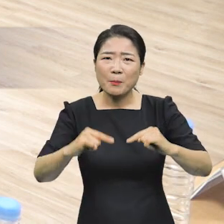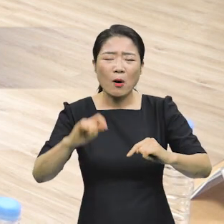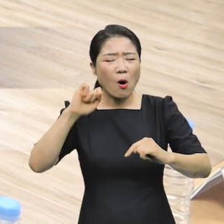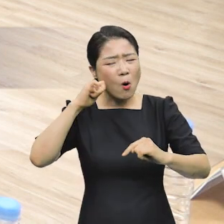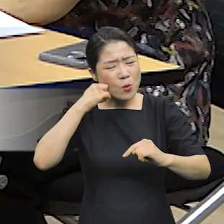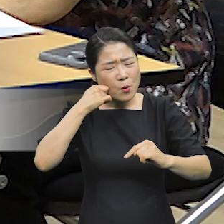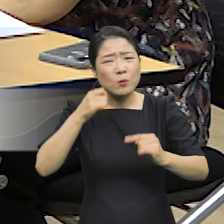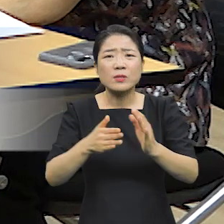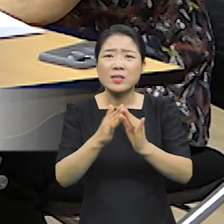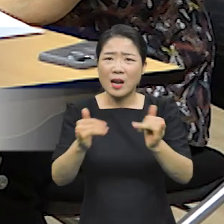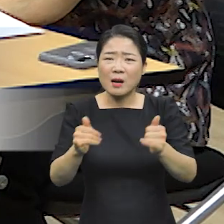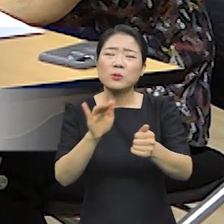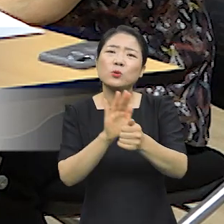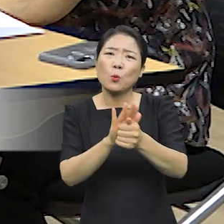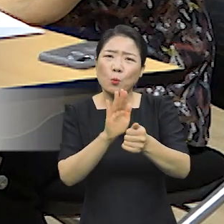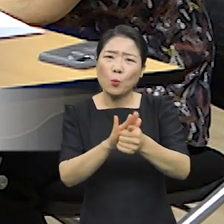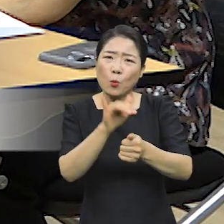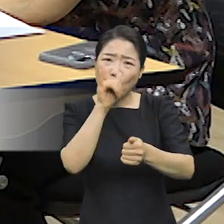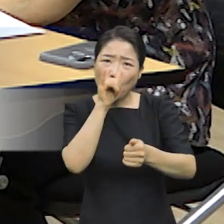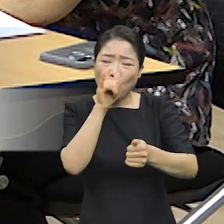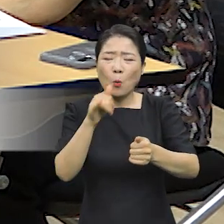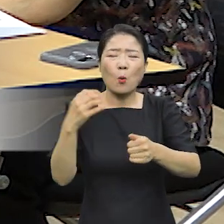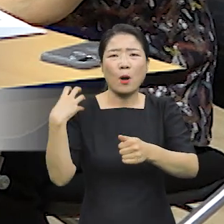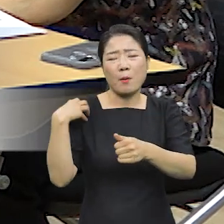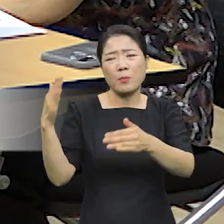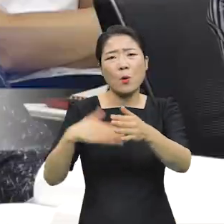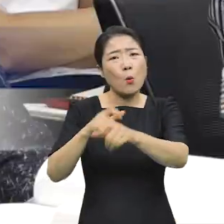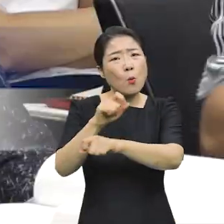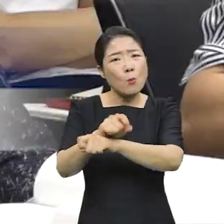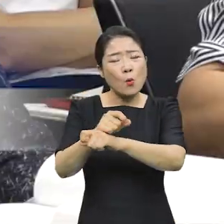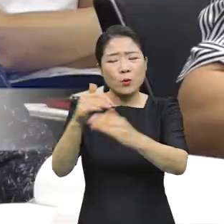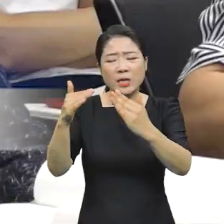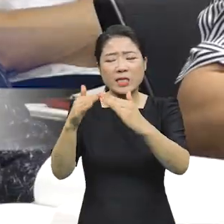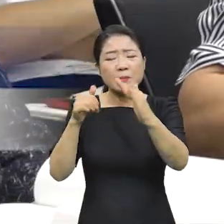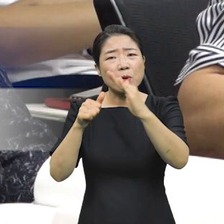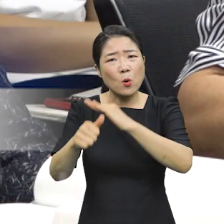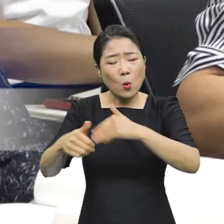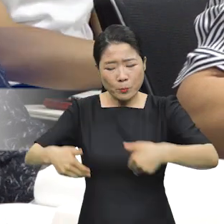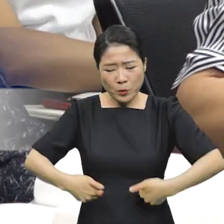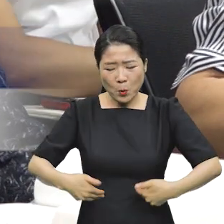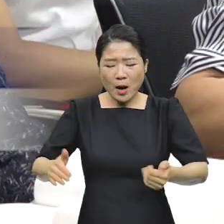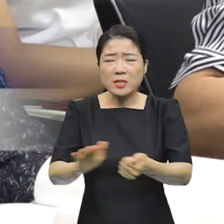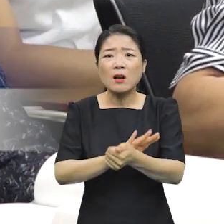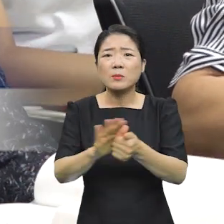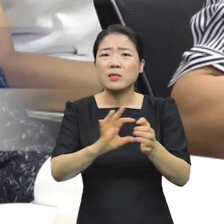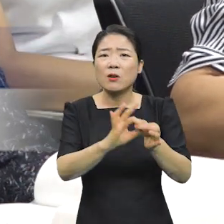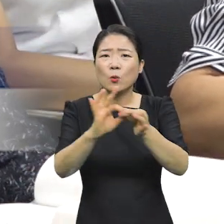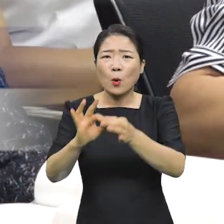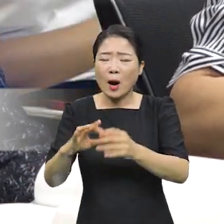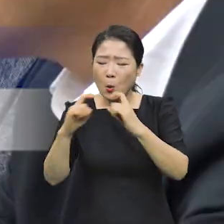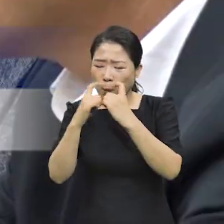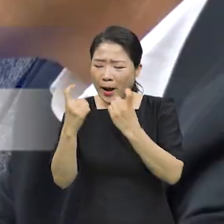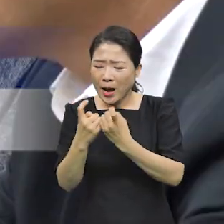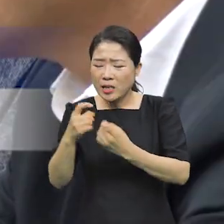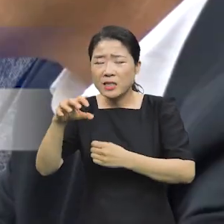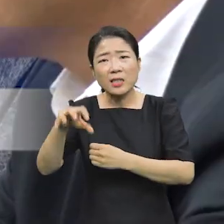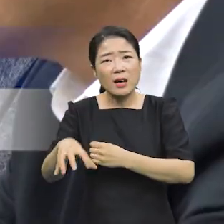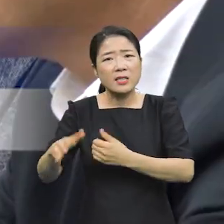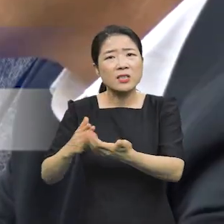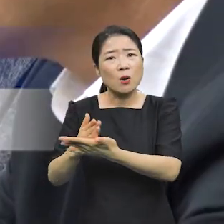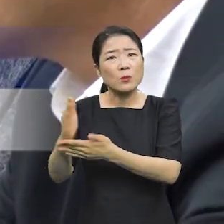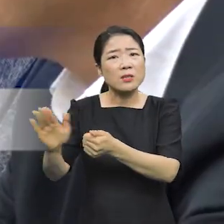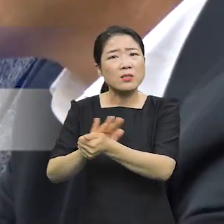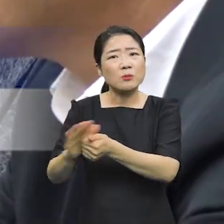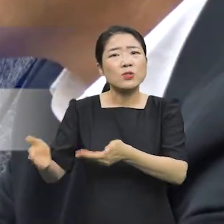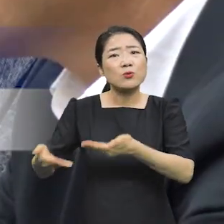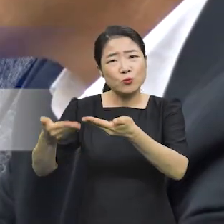어려운 시민을 돕고 담당 공무원의 가정 방문으로 필요한 서비스를 연계하고 민간기관이 전문적인